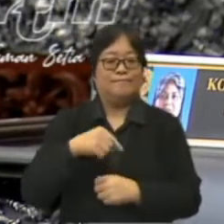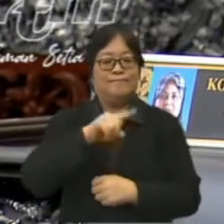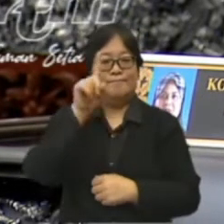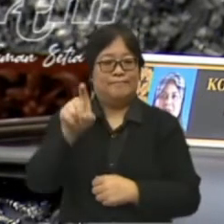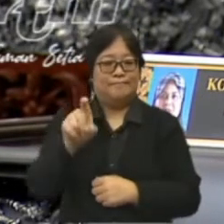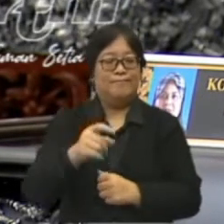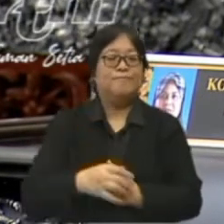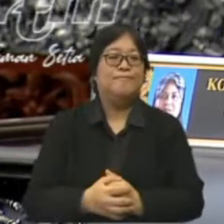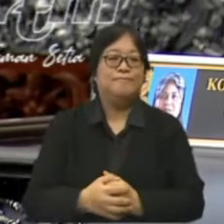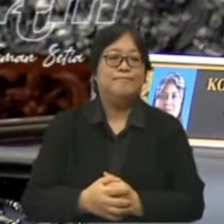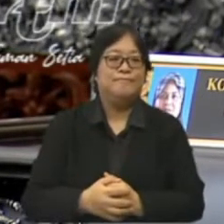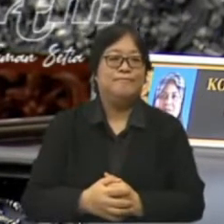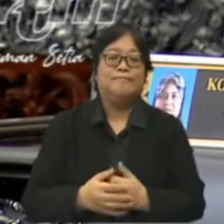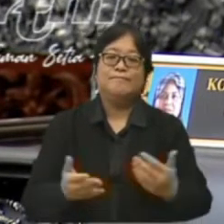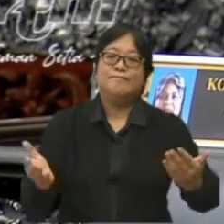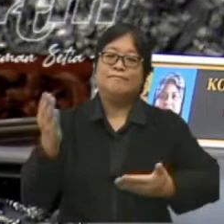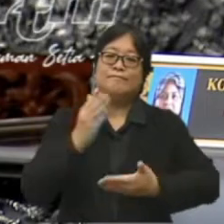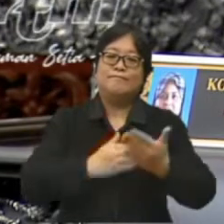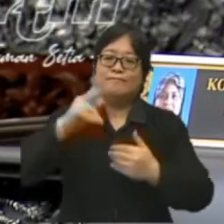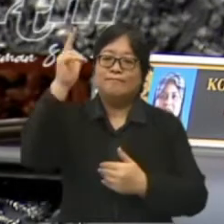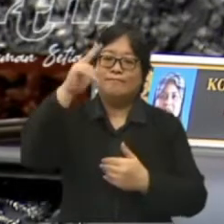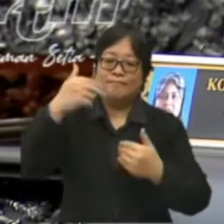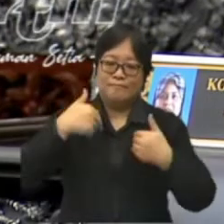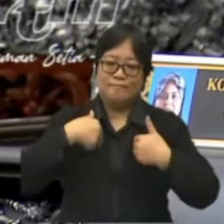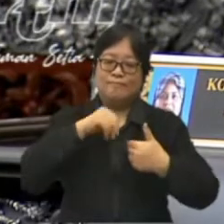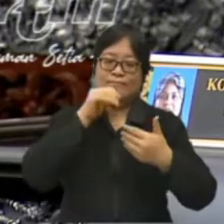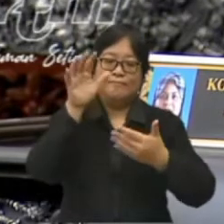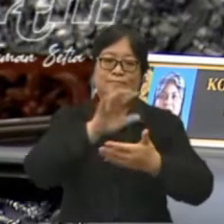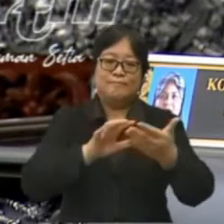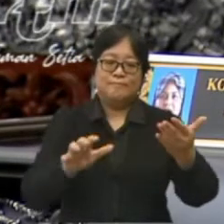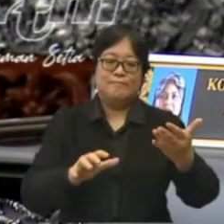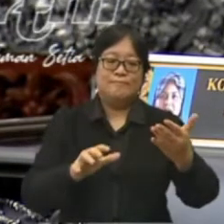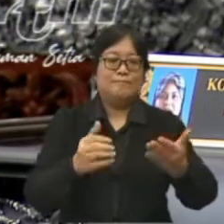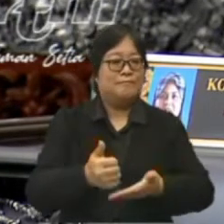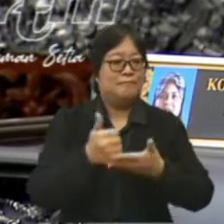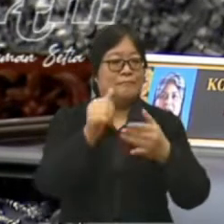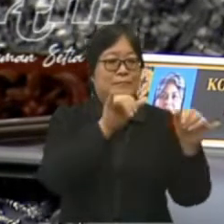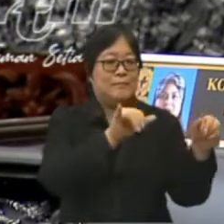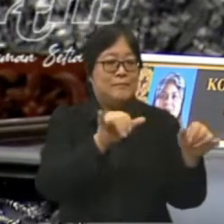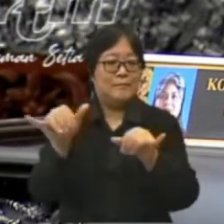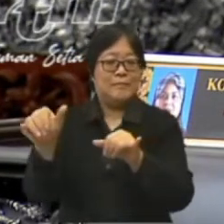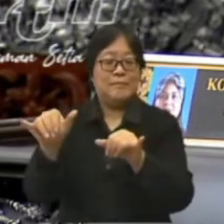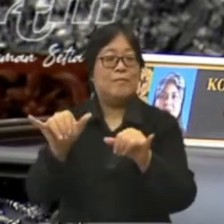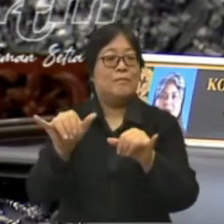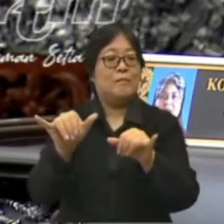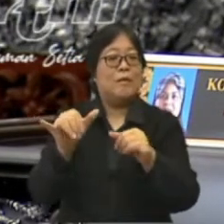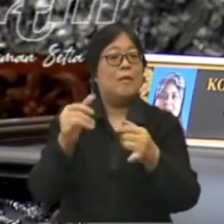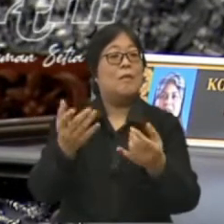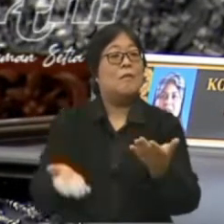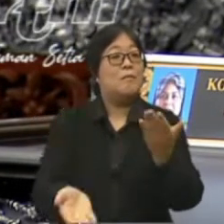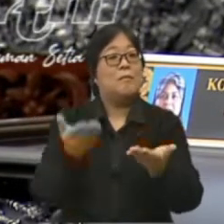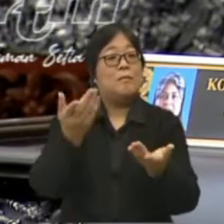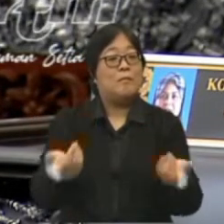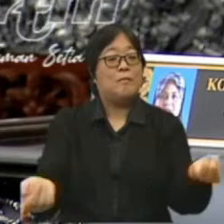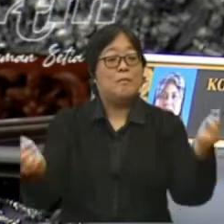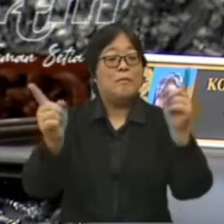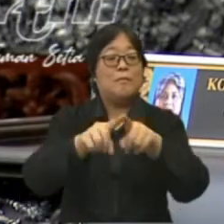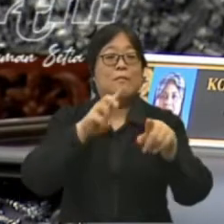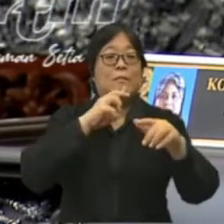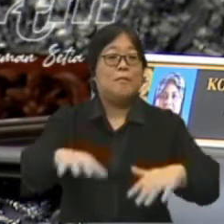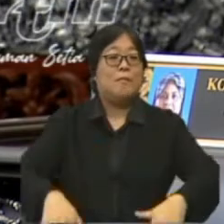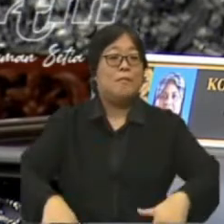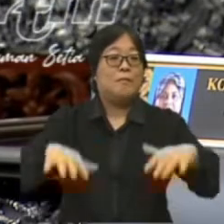tambahan saya adakah pihak kerajaan telah merangka pemberian bantuan yang sama untuk menghadapi keberanian banjir yang